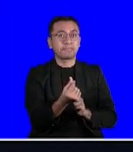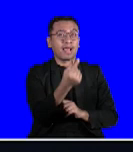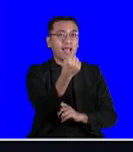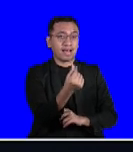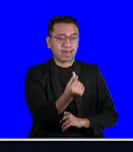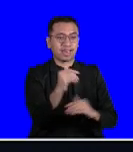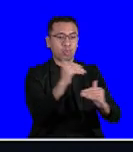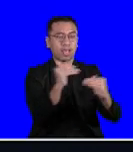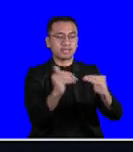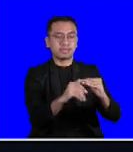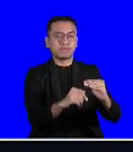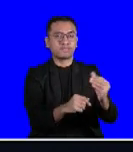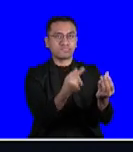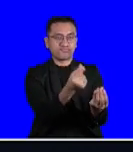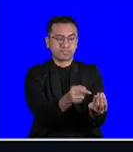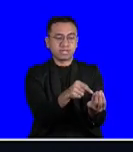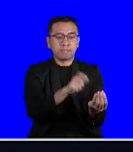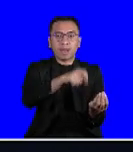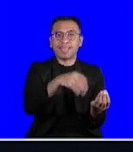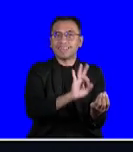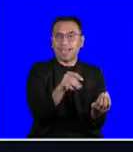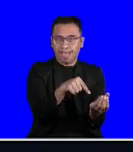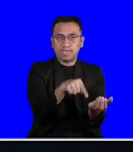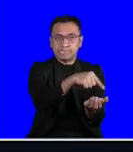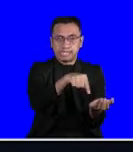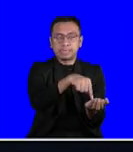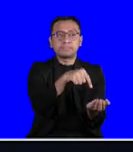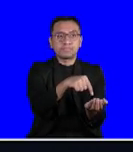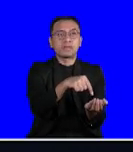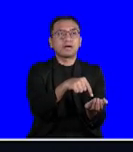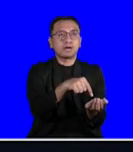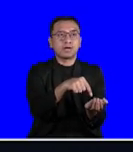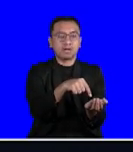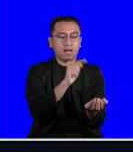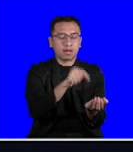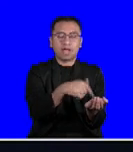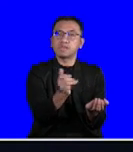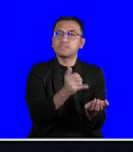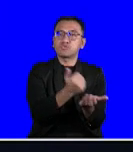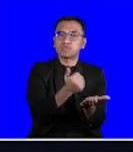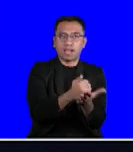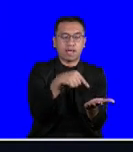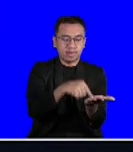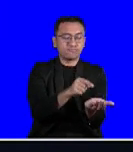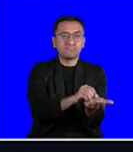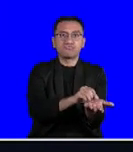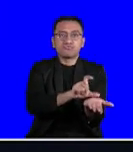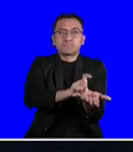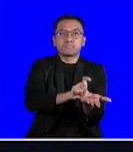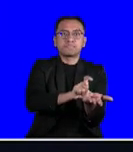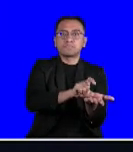Nah, dari pos transportasi yang tidak dipakai tadi, sebenarnya terjadi surplus di pos tersebut.